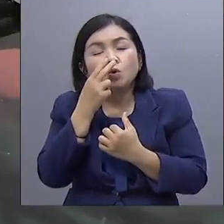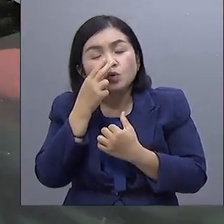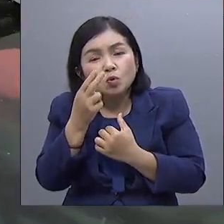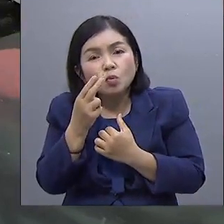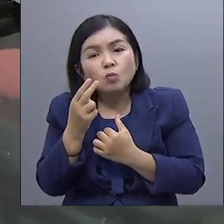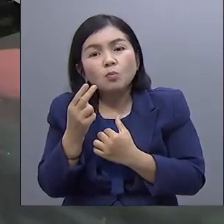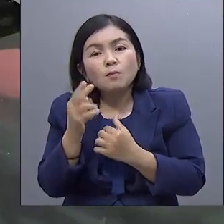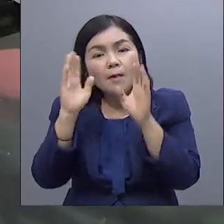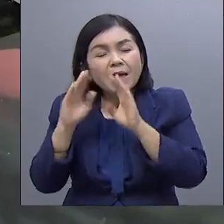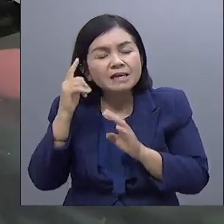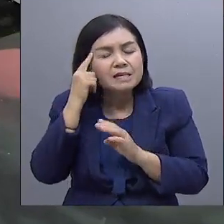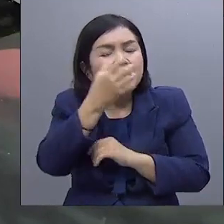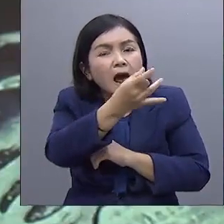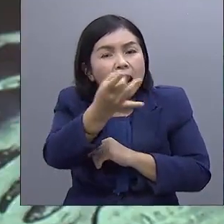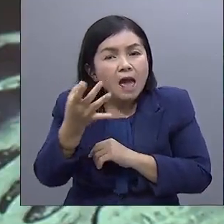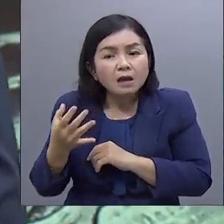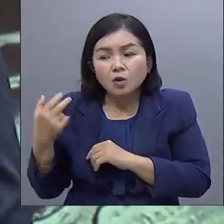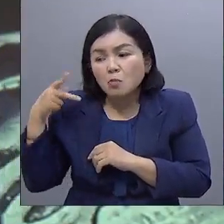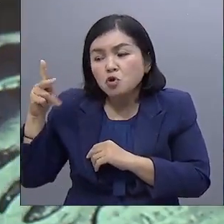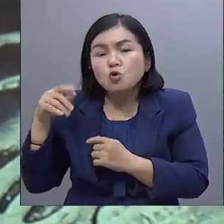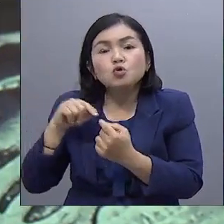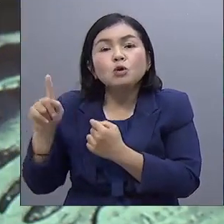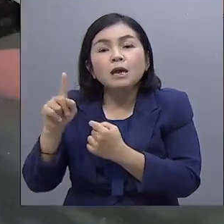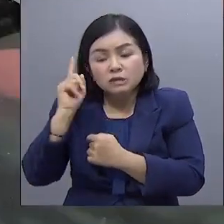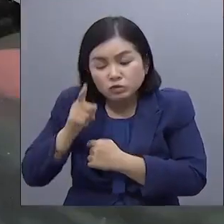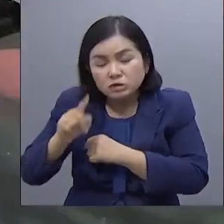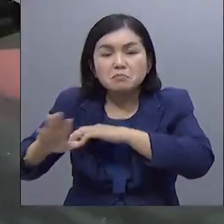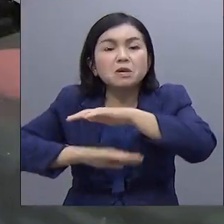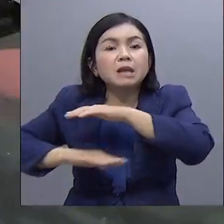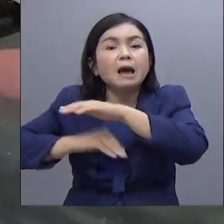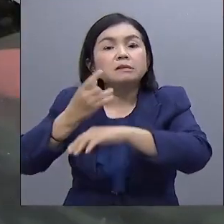พธ์คือการจะคิดอะไรเดี๋ยวมันต้องอยู่บนพื้นฐานข้อมูลที่เป็นความจริงด้วยค่ะ ค่ะ ขอบคุณค่ะ